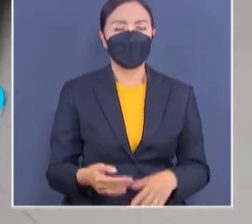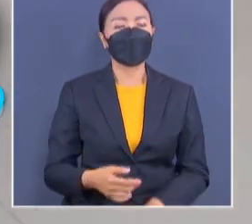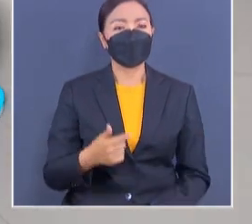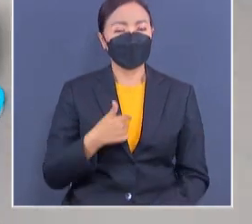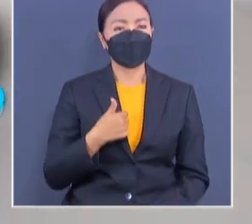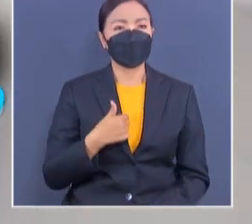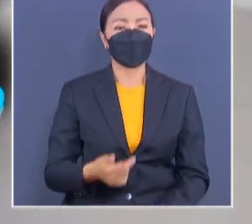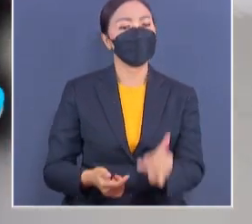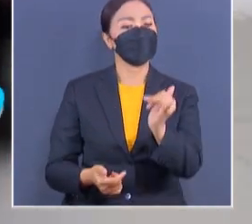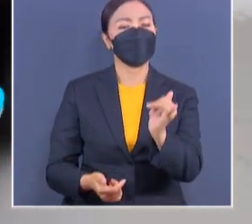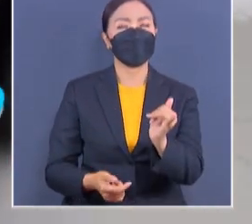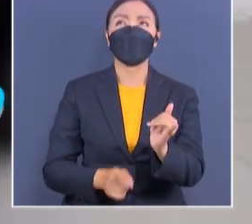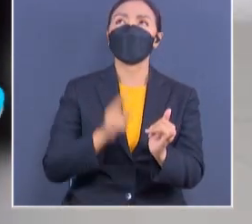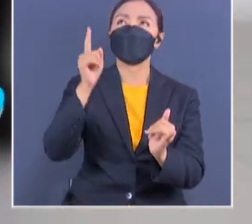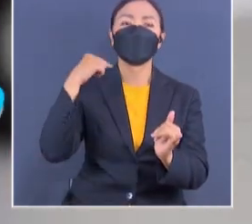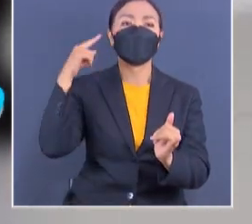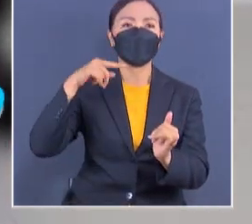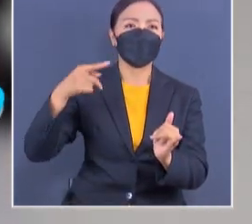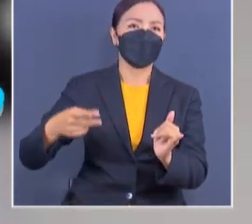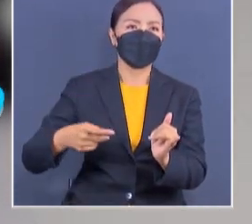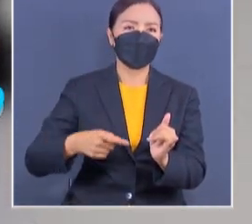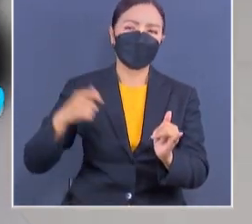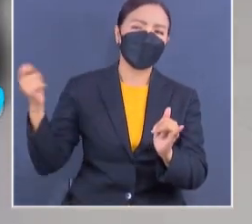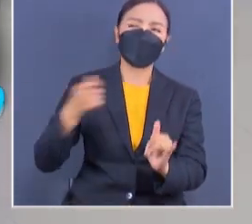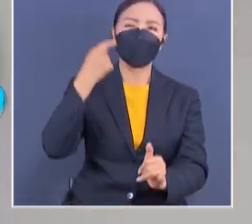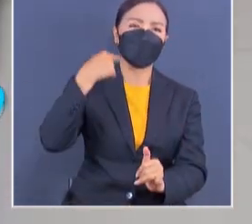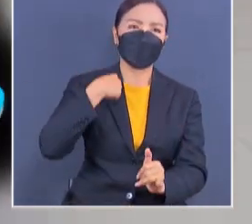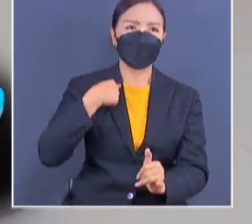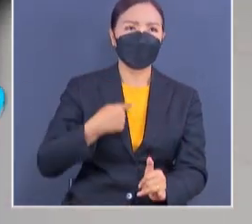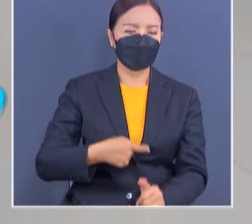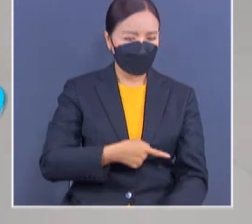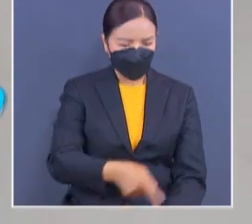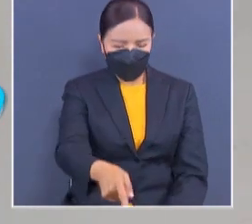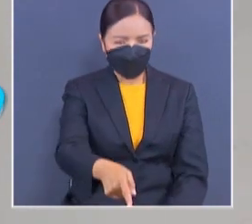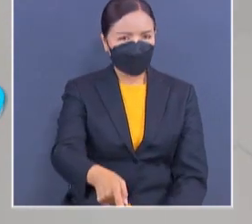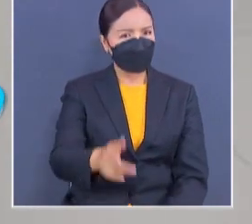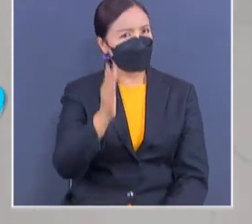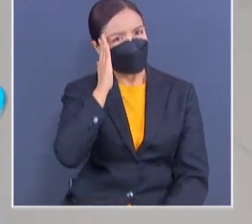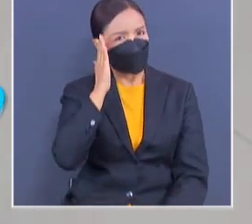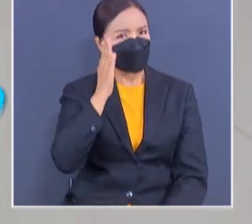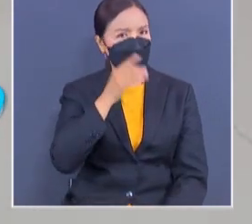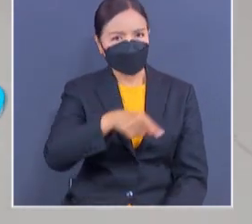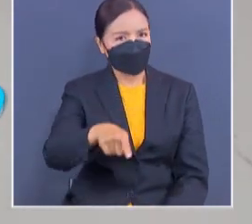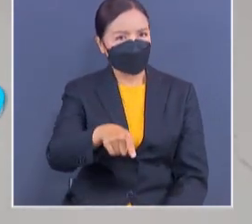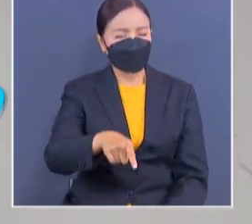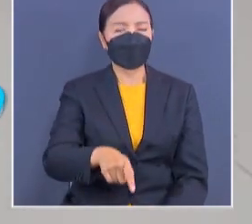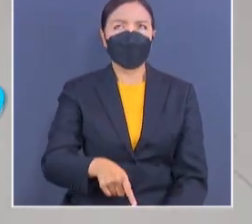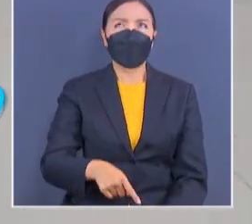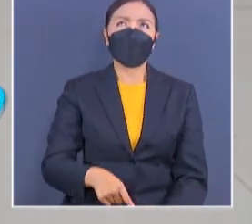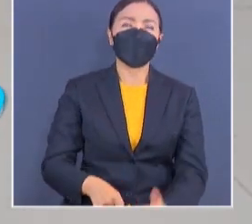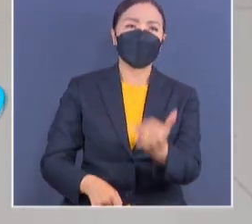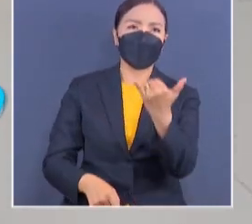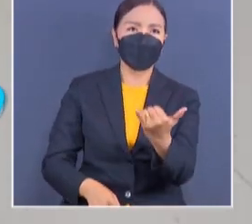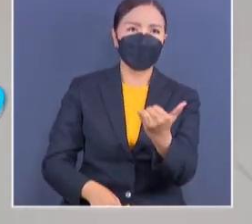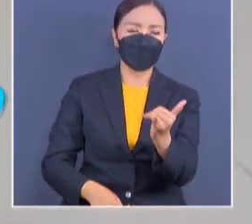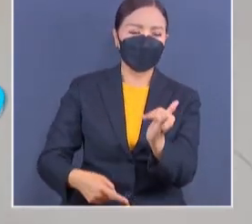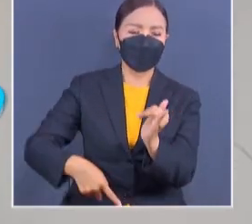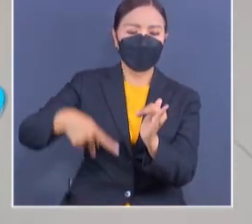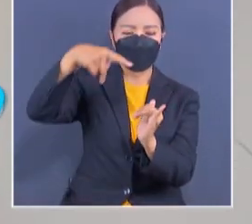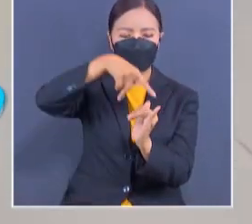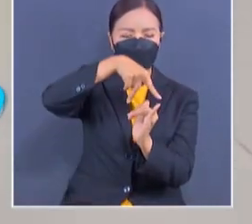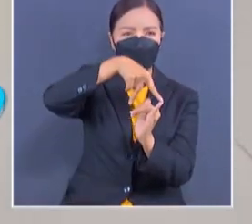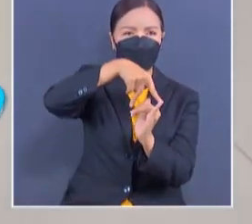าเจ๊ข้าวสระบุ ร ีได้ลงโทษให้เขาเนี่ยนอนลงกับพื้นจากนั้นก็นั่งคร่อมแล้วก็ปัสสาวะรด